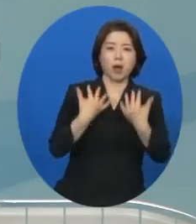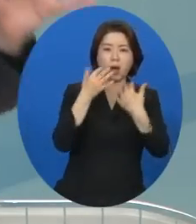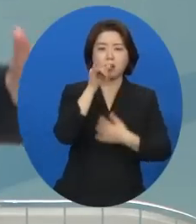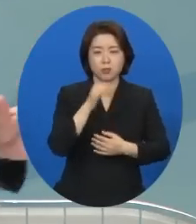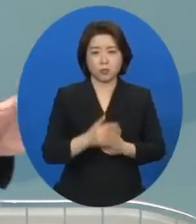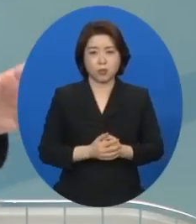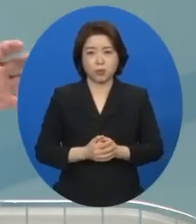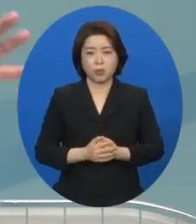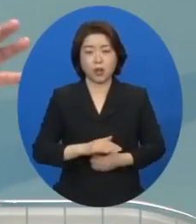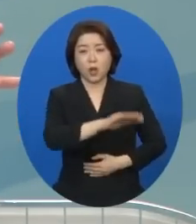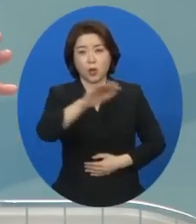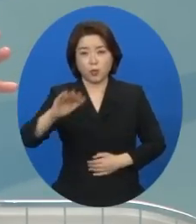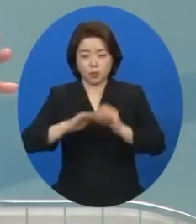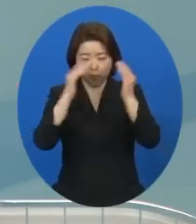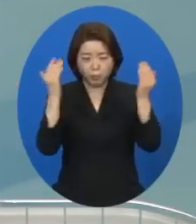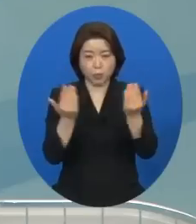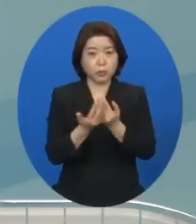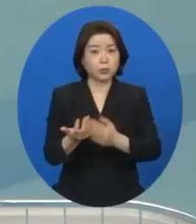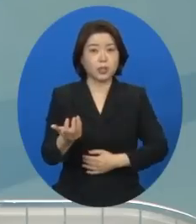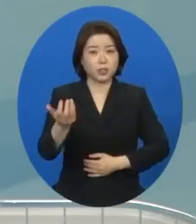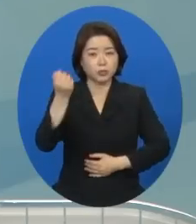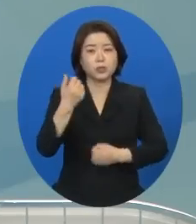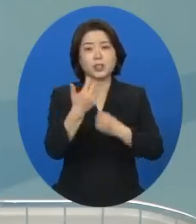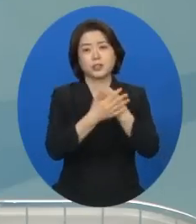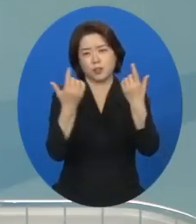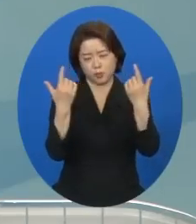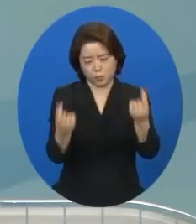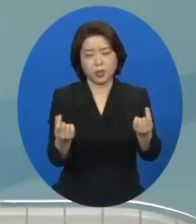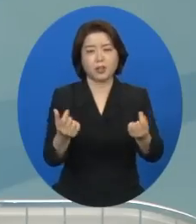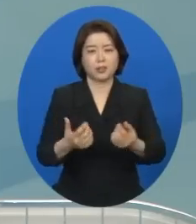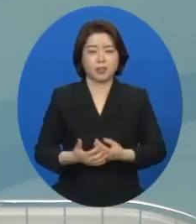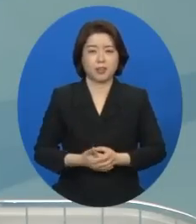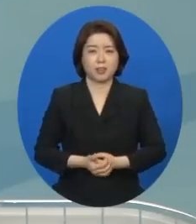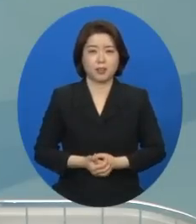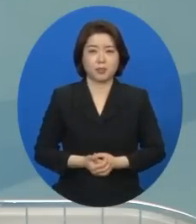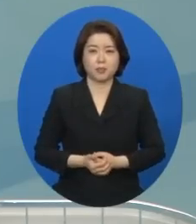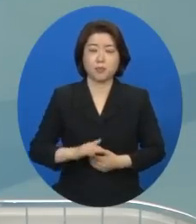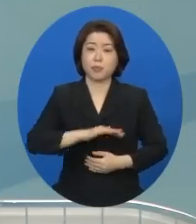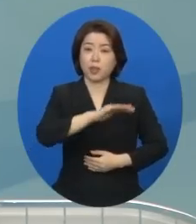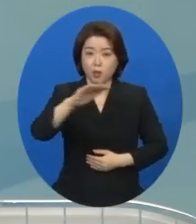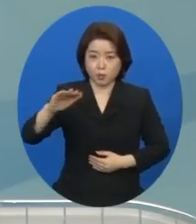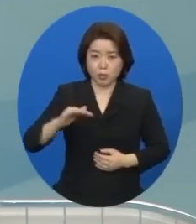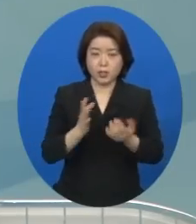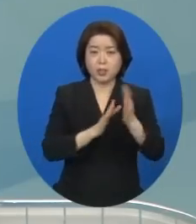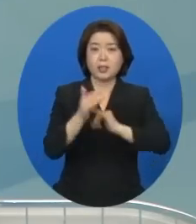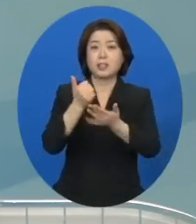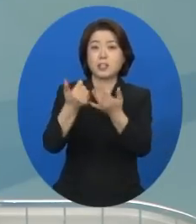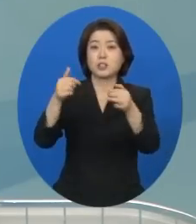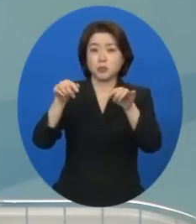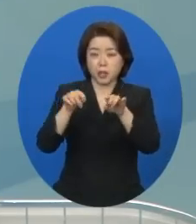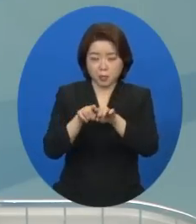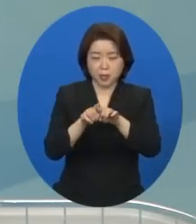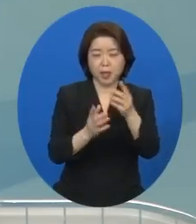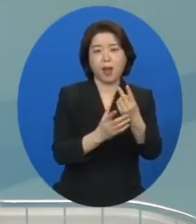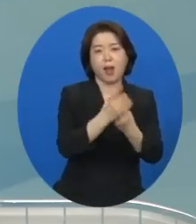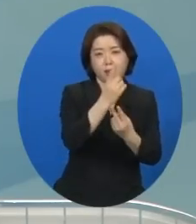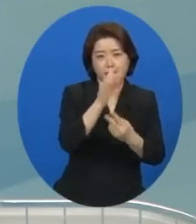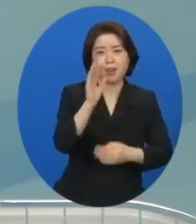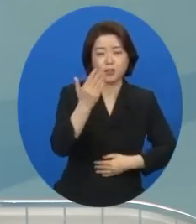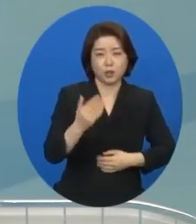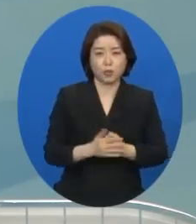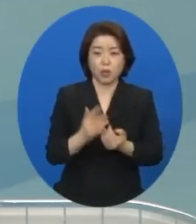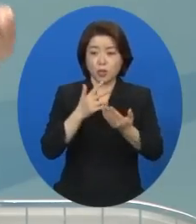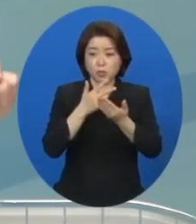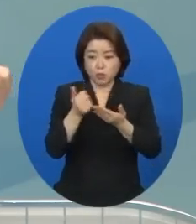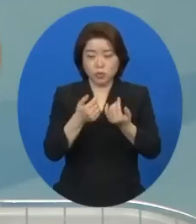여러분, 우리 모두에게 지금 누려지는 은혜예요. 우리는 예수님과 하나가 되고 주님과 함께